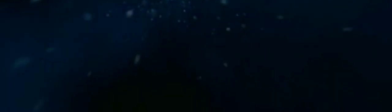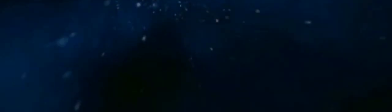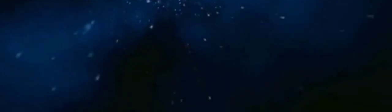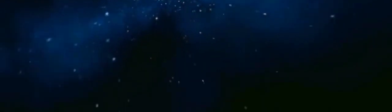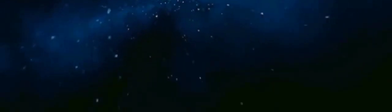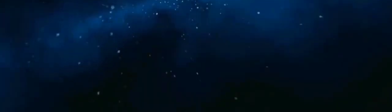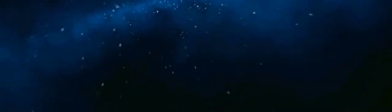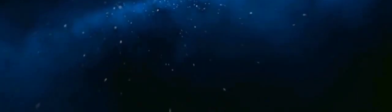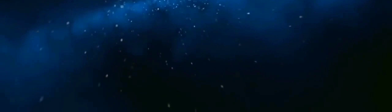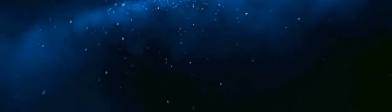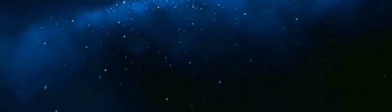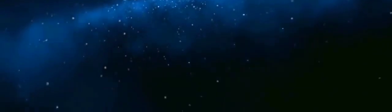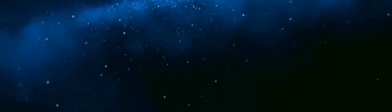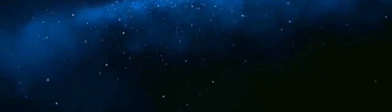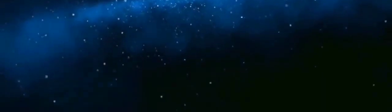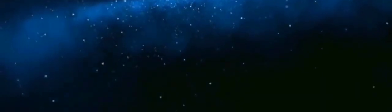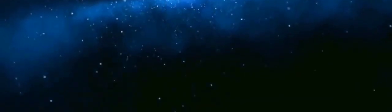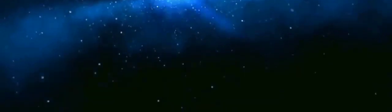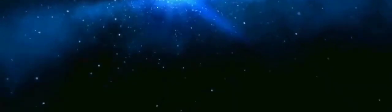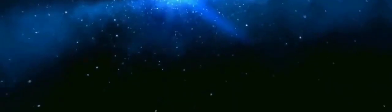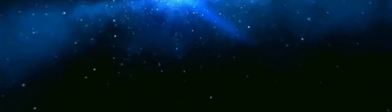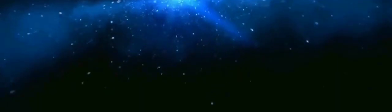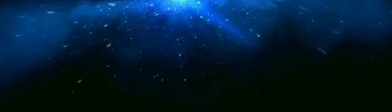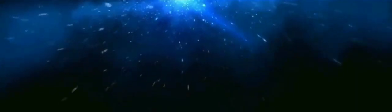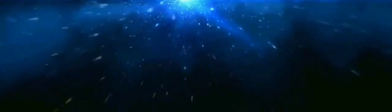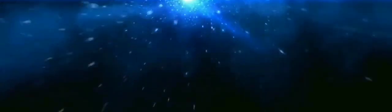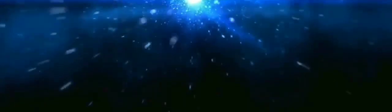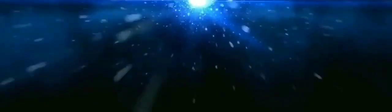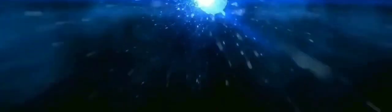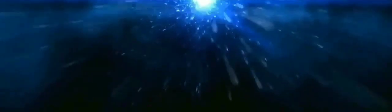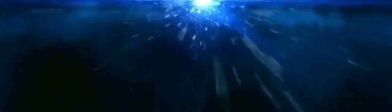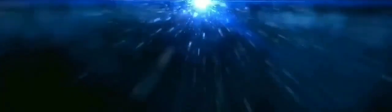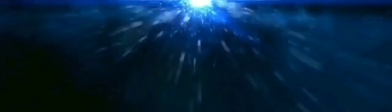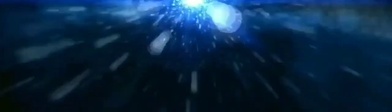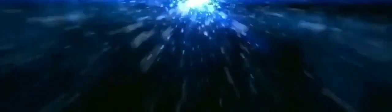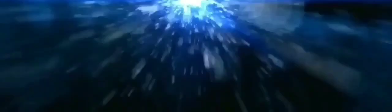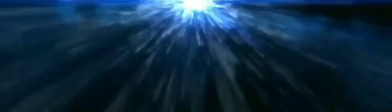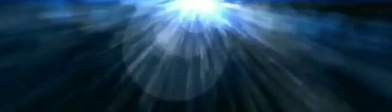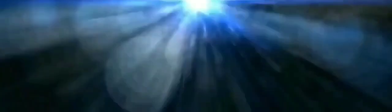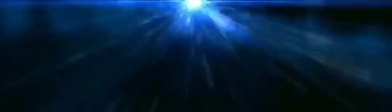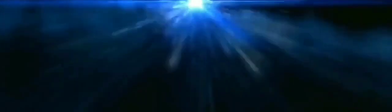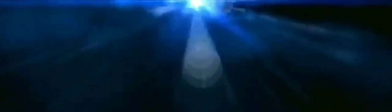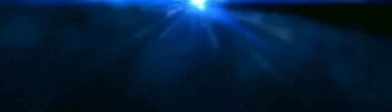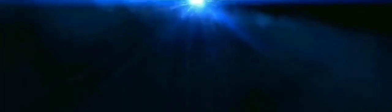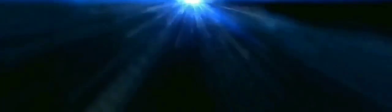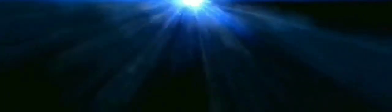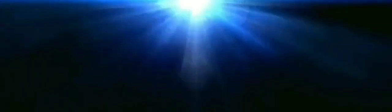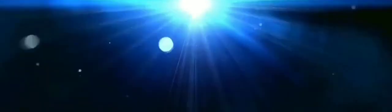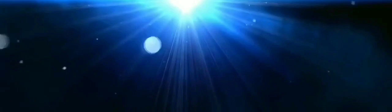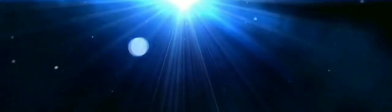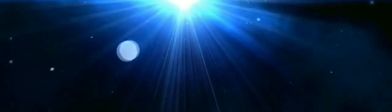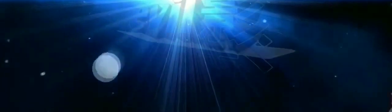人上升到越南人，地上人到新南平，